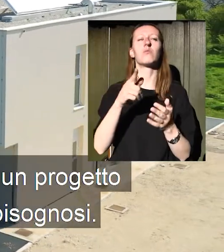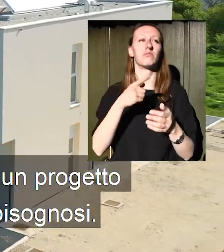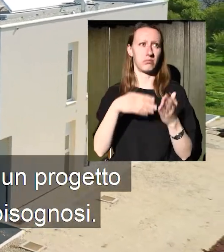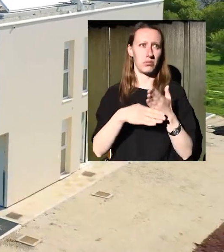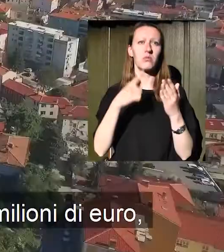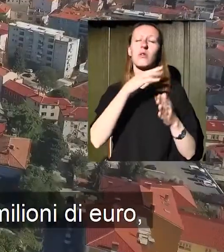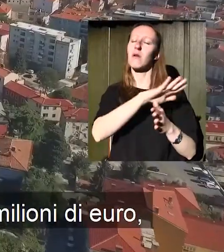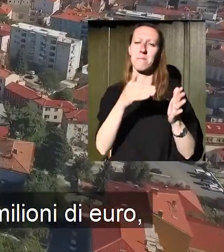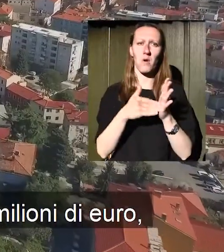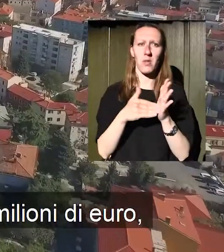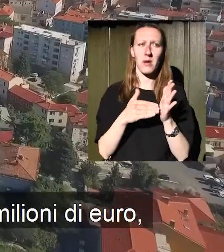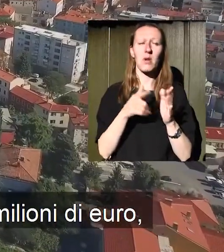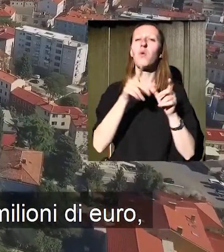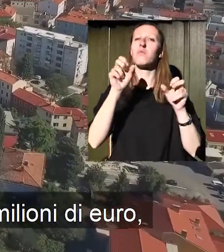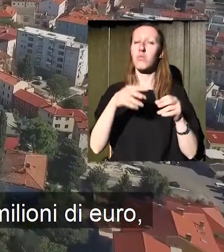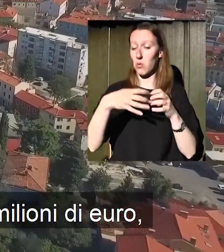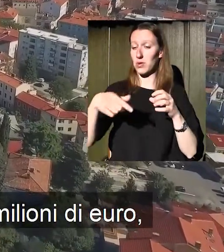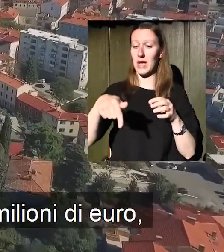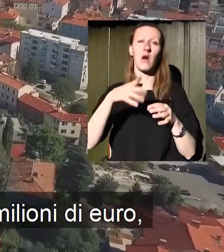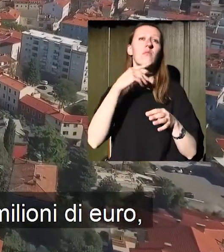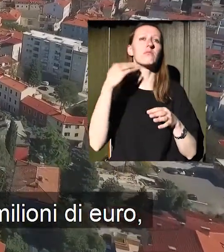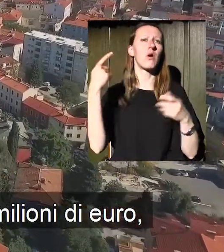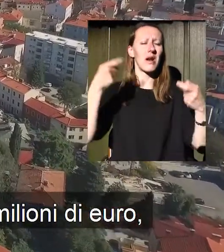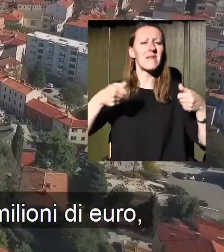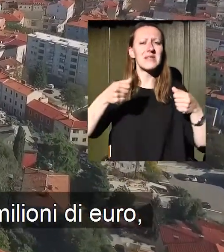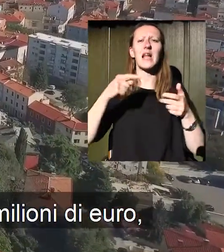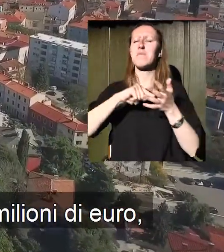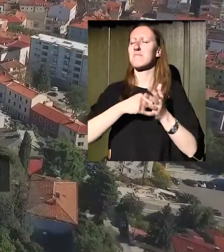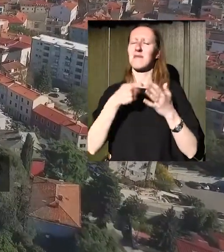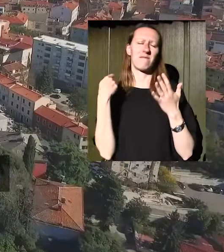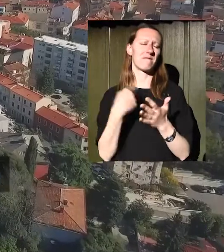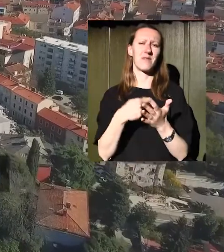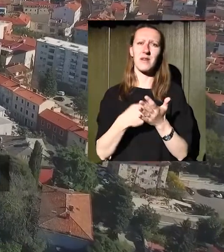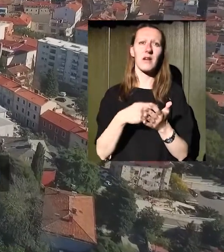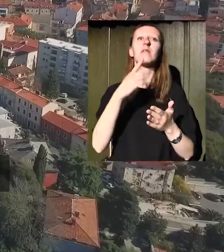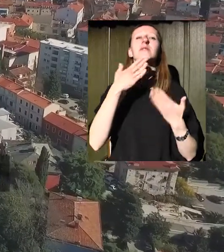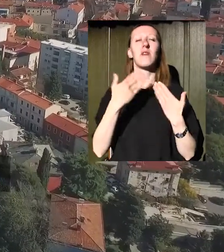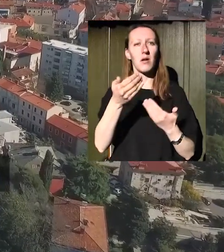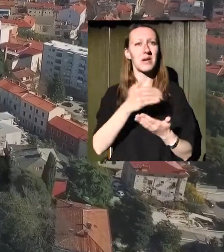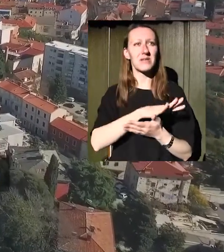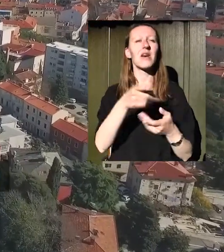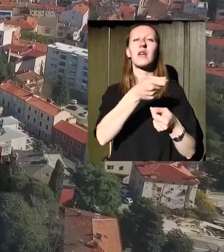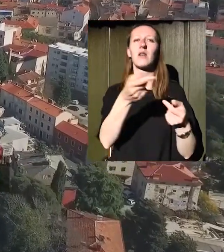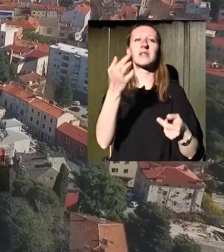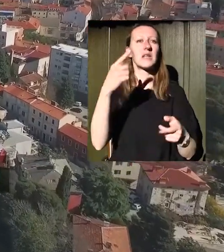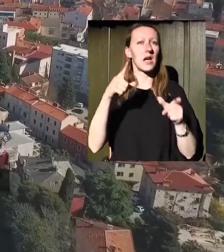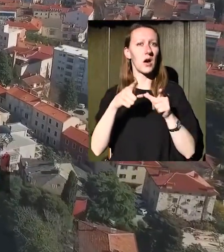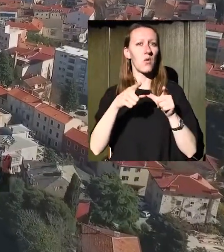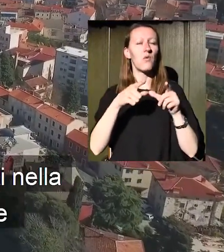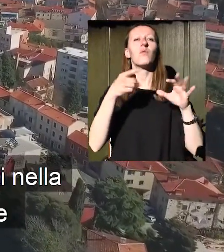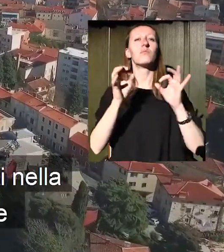najpotrebitije. U Puli su u tijeku brojne investicije milijunskih vrijednosti, zahvaljujući prije svega sredstvima iz europskih